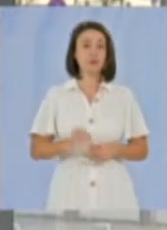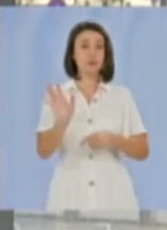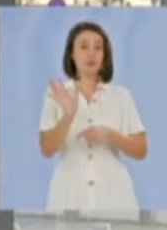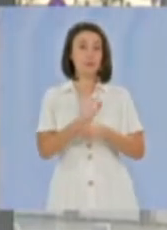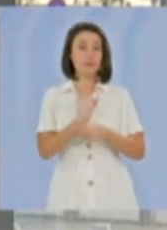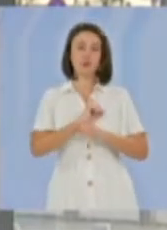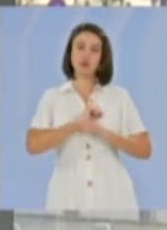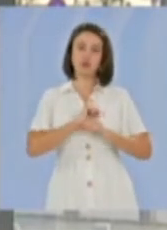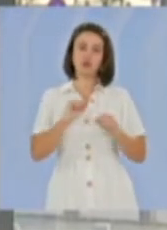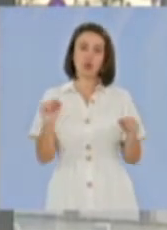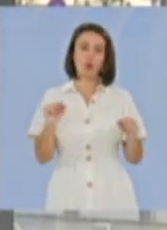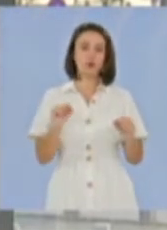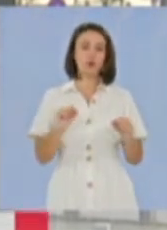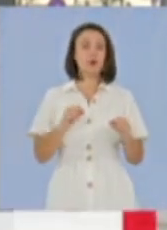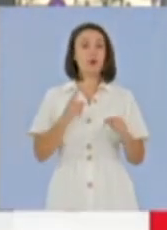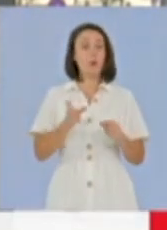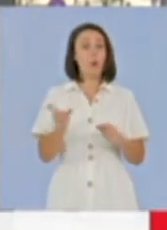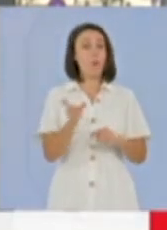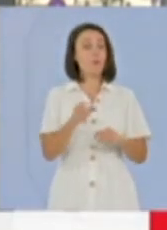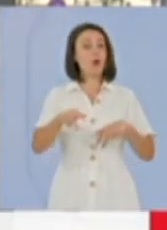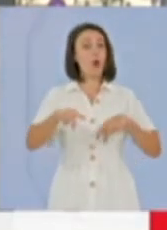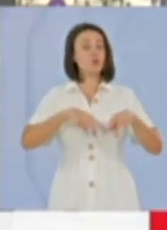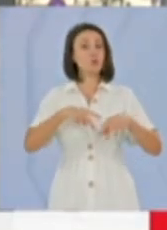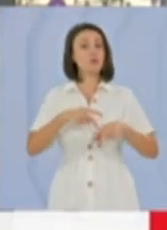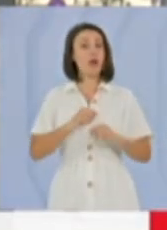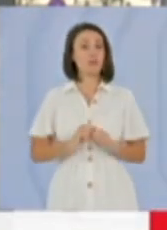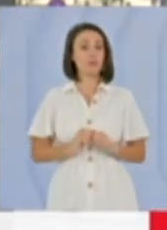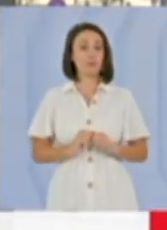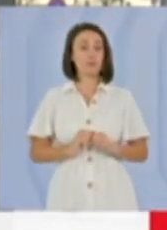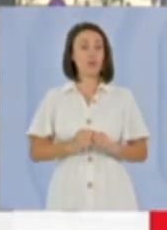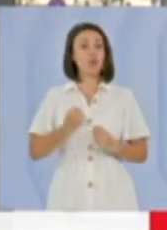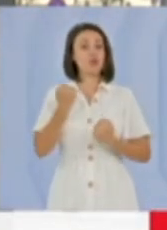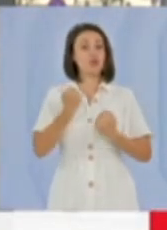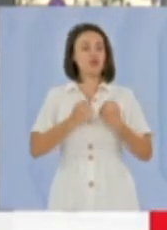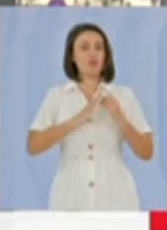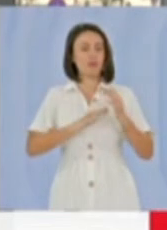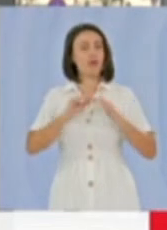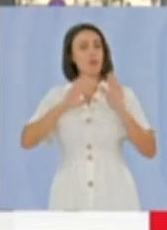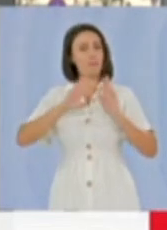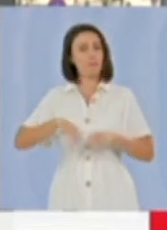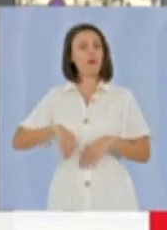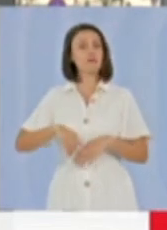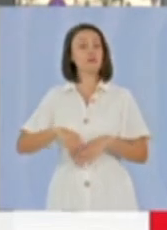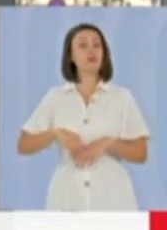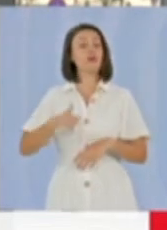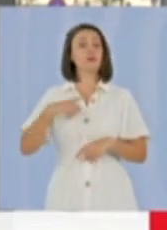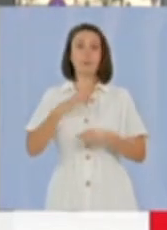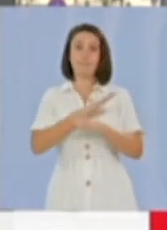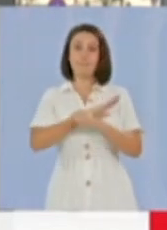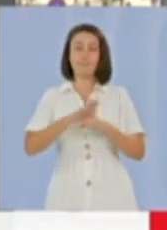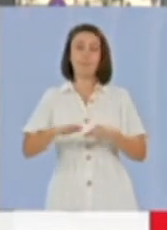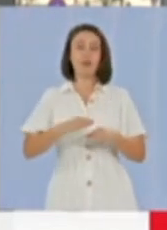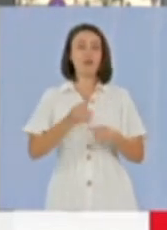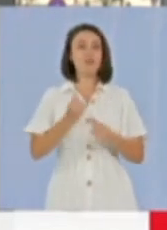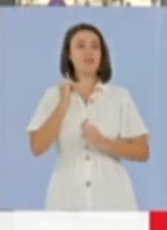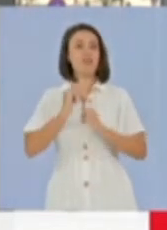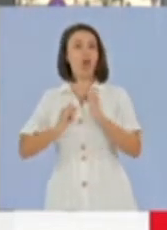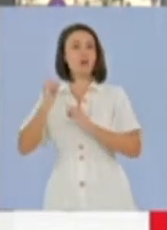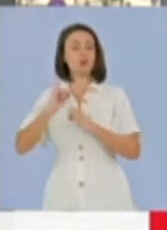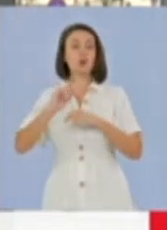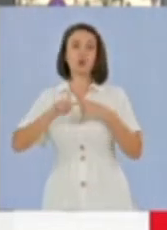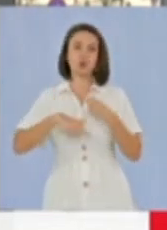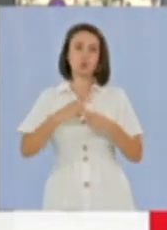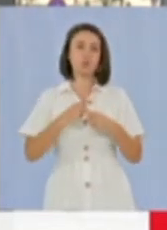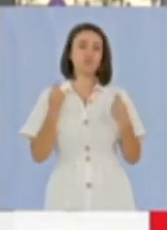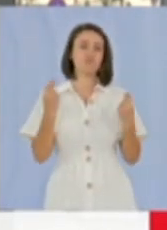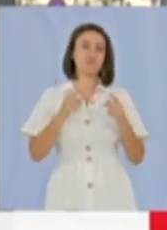Imagini incredibile cu un tronson al autostrăzii Transilvania. Șantierul lăsat în paragină este plin de buruieni după o aventură